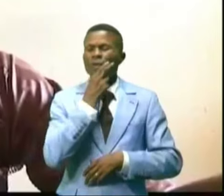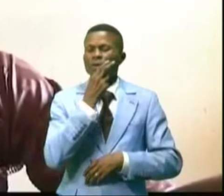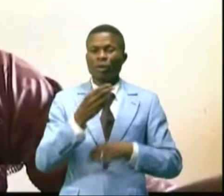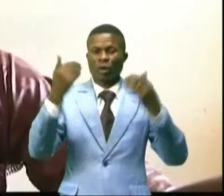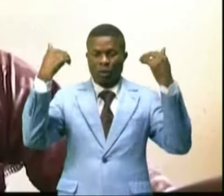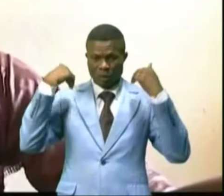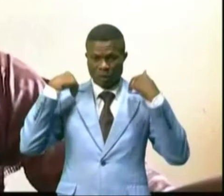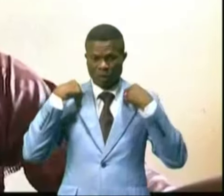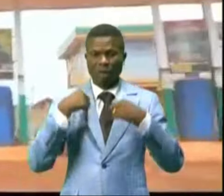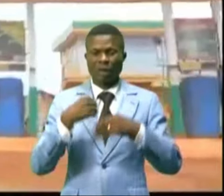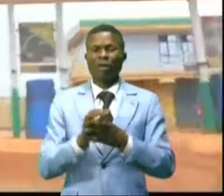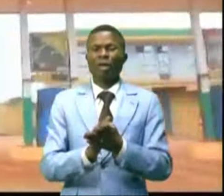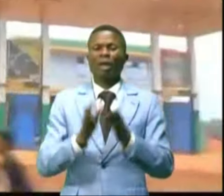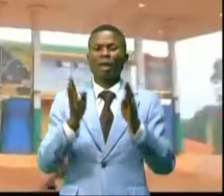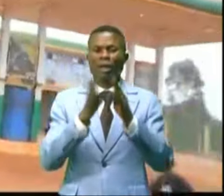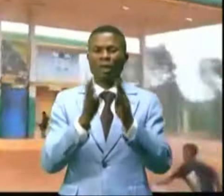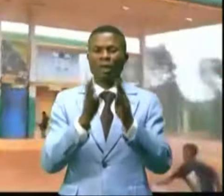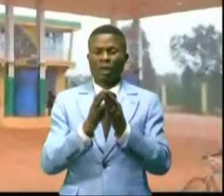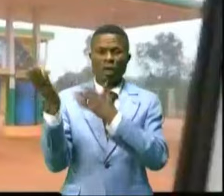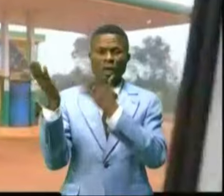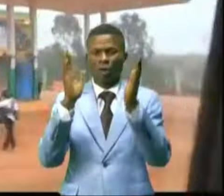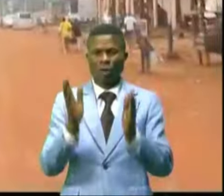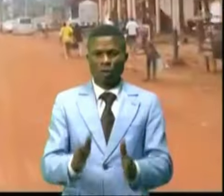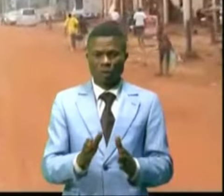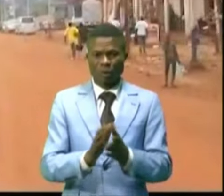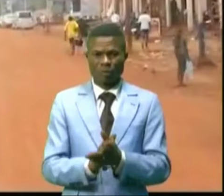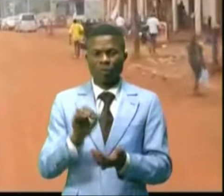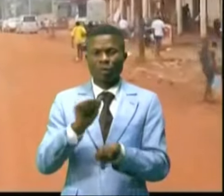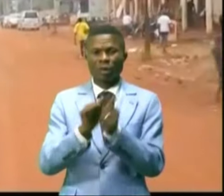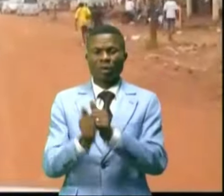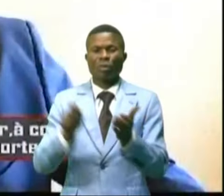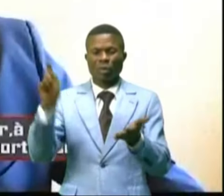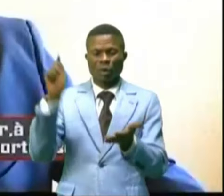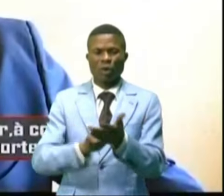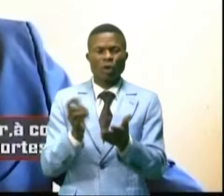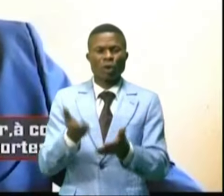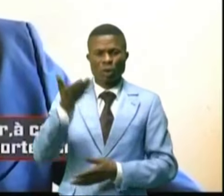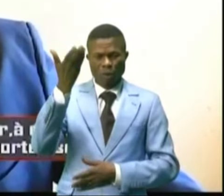2 chambres de commerce ne transigent pas la suppression des taxes ou rien.